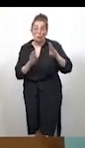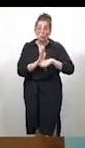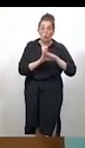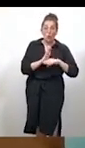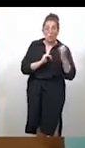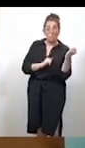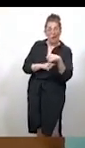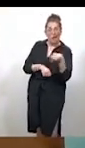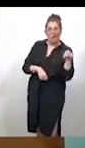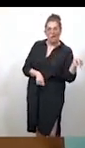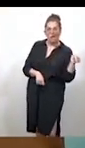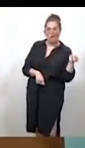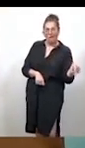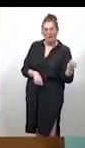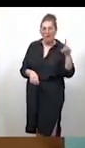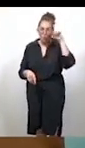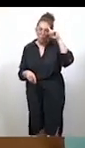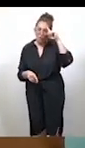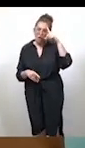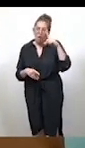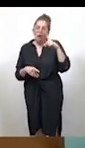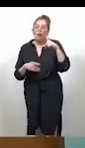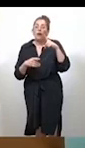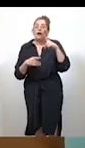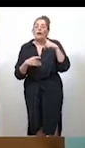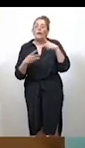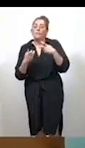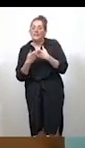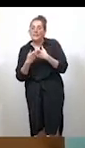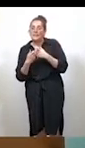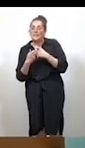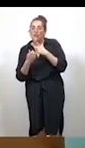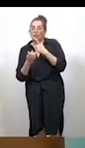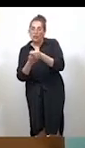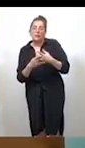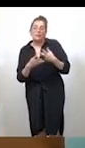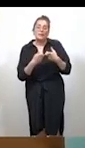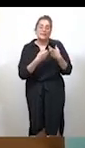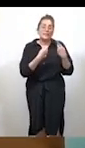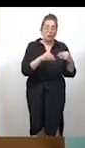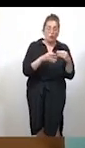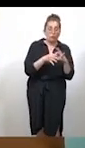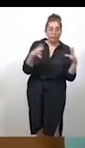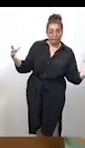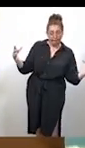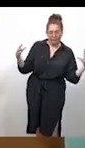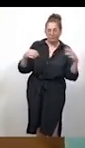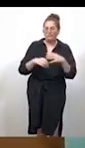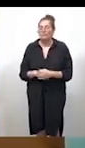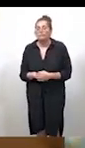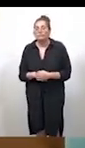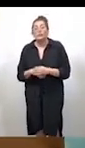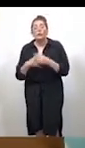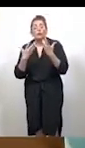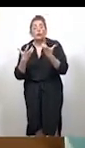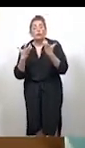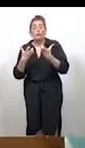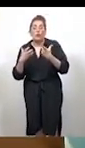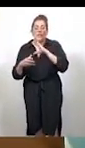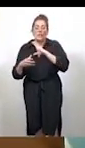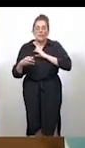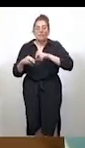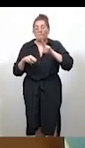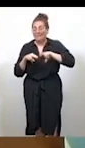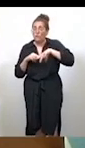est un peu plus grande. Je précise aussi que ce soit sur le parc de logement social ou sur le parc de logement libre, il y a une politique de rénovation et de réhabilitation